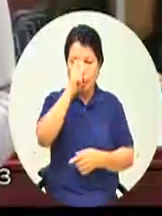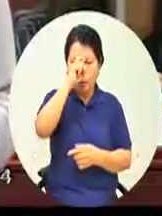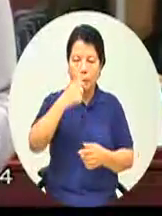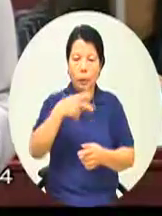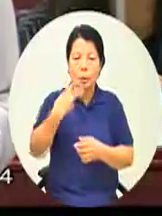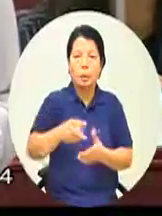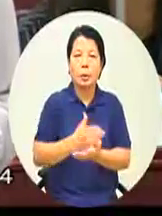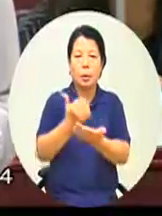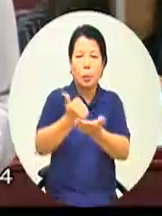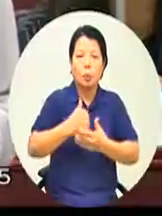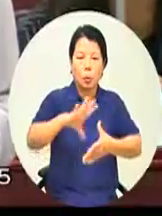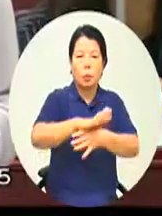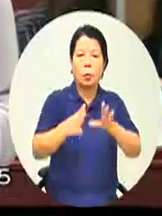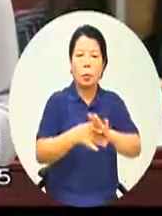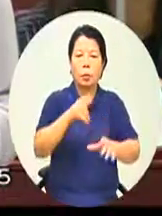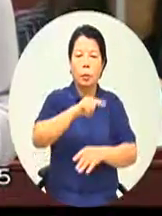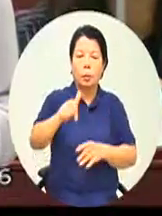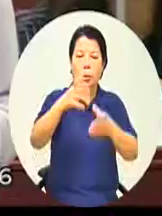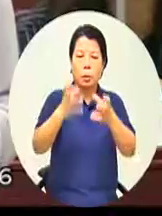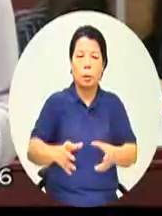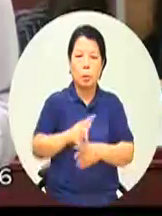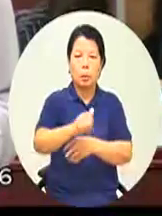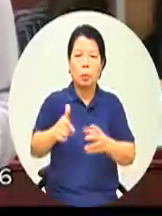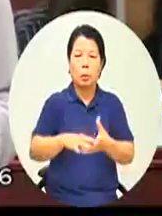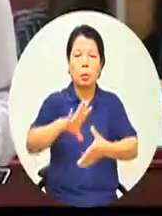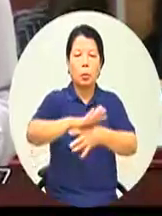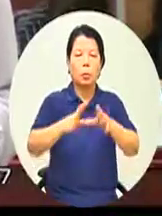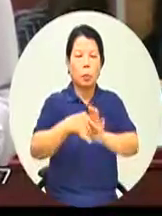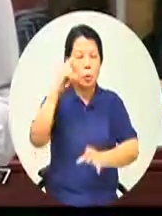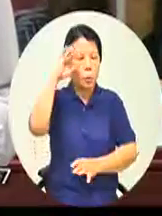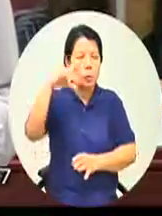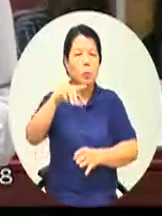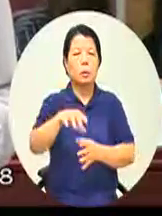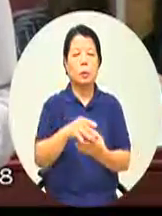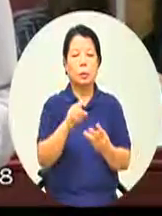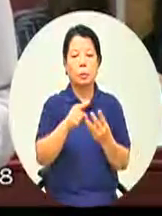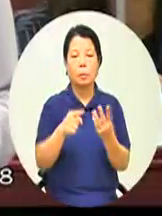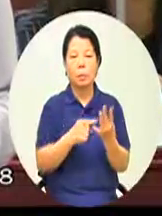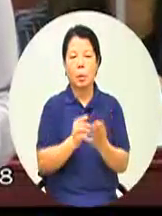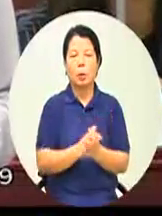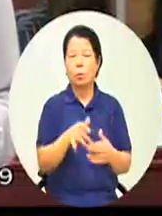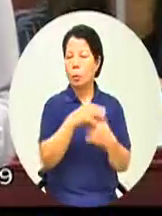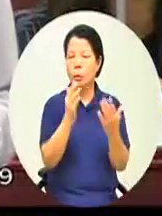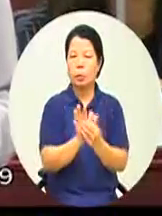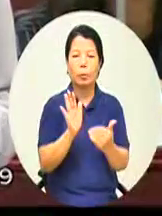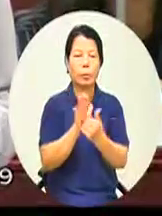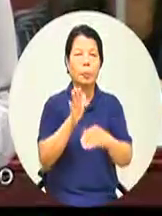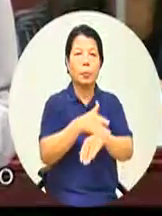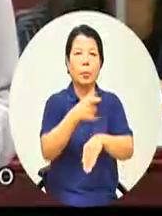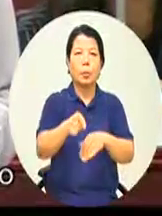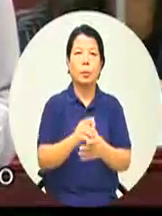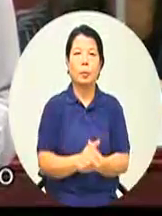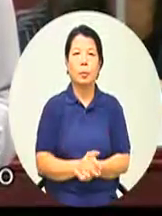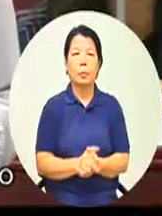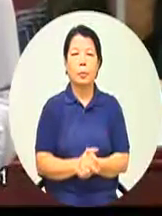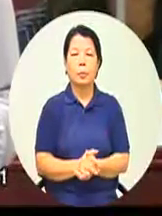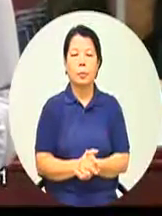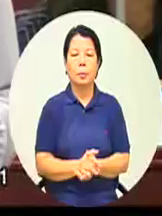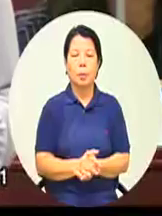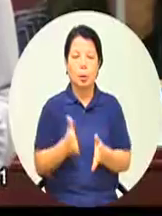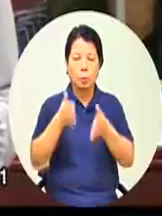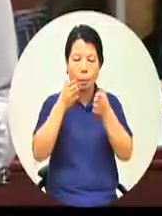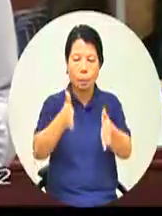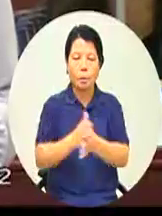进一些文教设施，甚至文创的旅宿，我们都不排斥。那基本上我们不会是倾向把